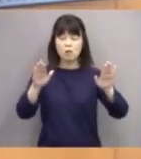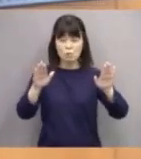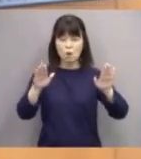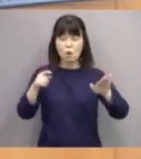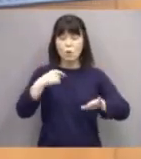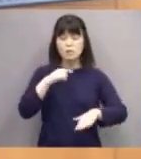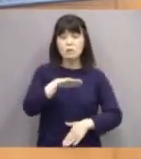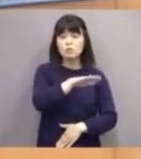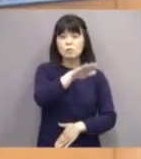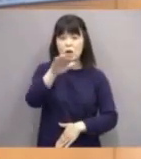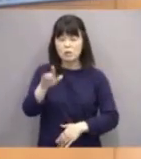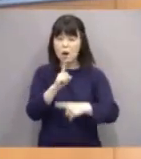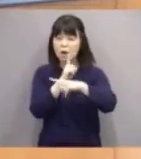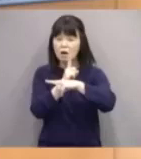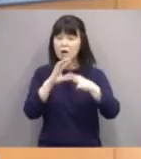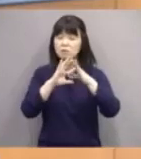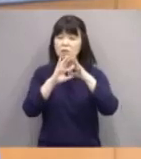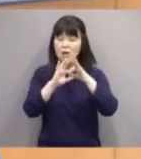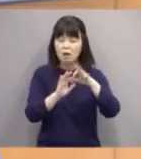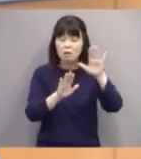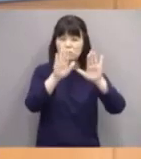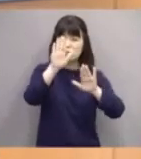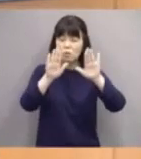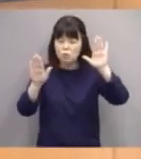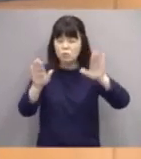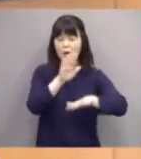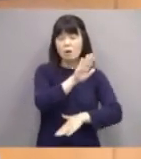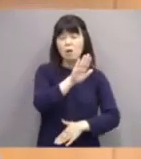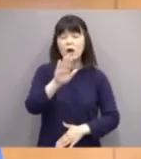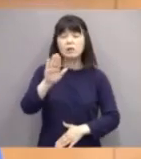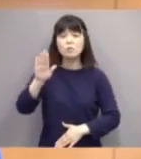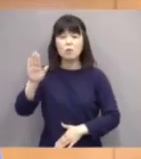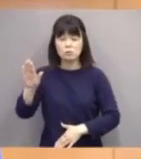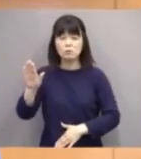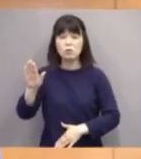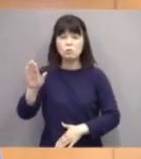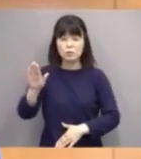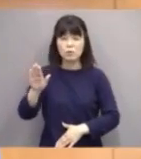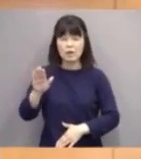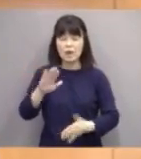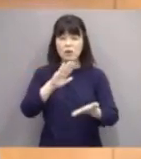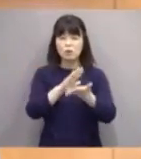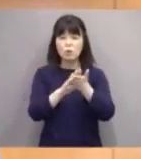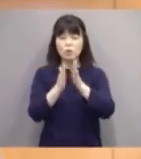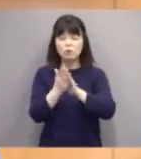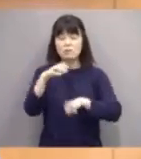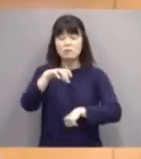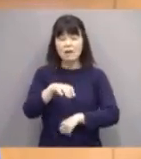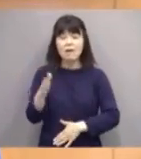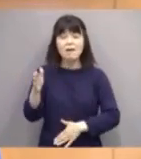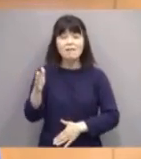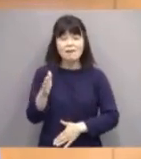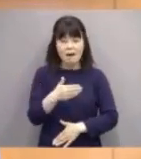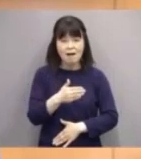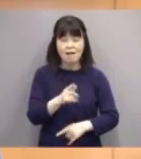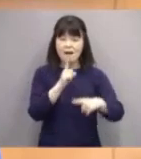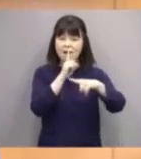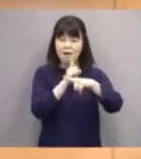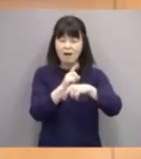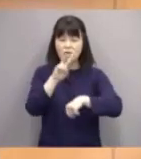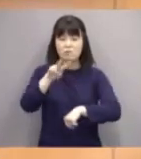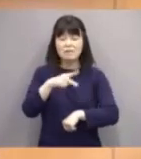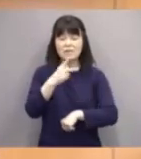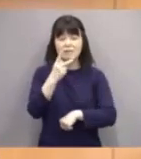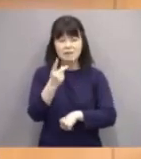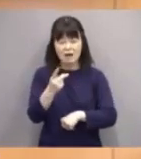学的な現象っていうのはありふれてますので、まあ、そういった意味では幼稚園の頃からまあ理科科学っていうのに触れる機会っていうのは非